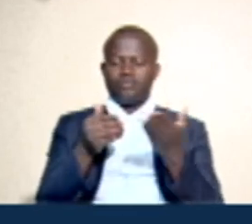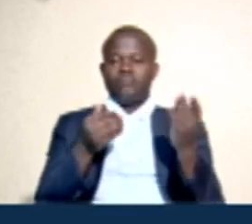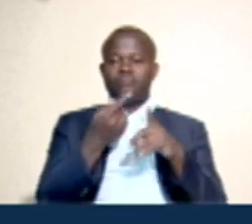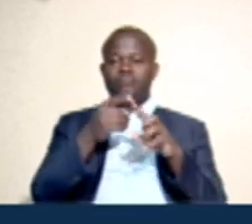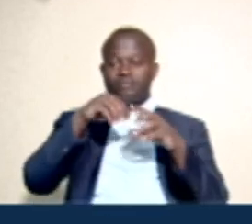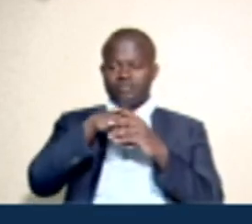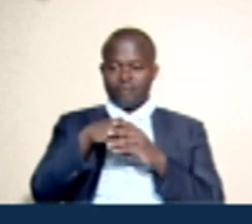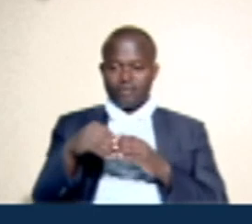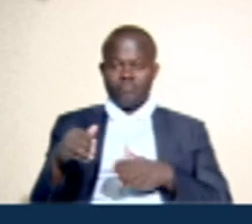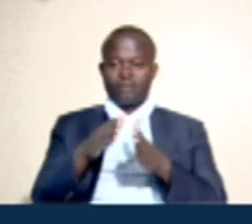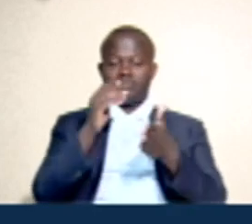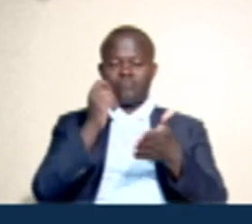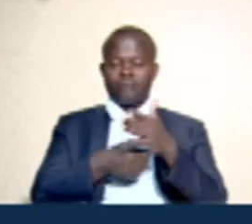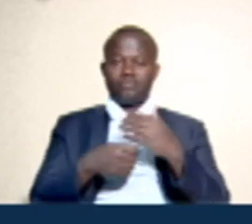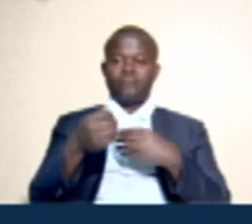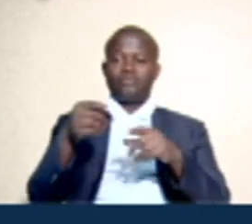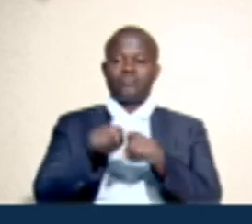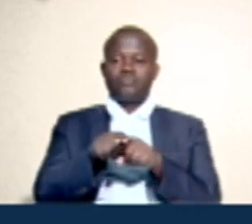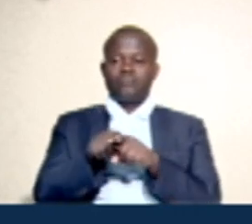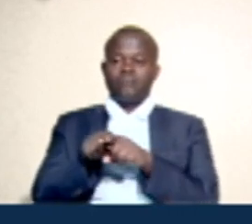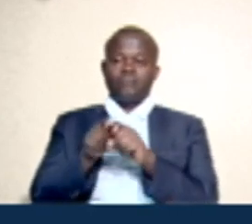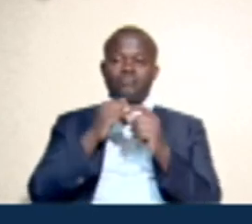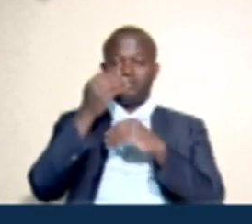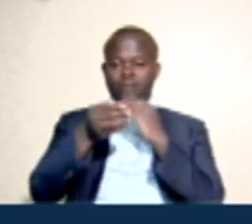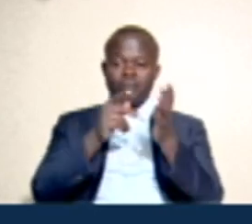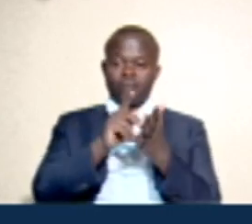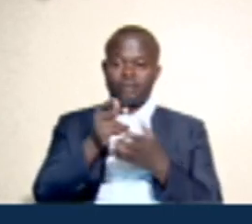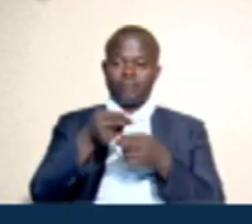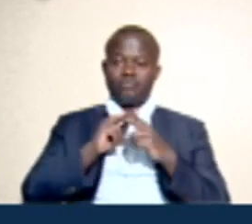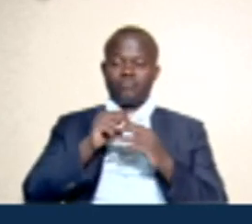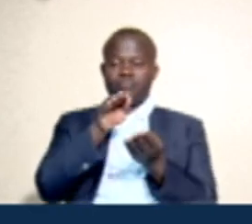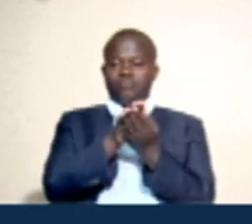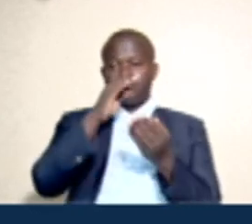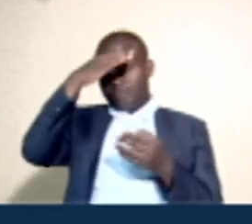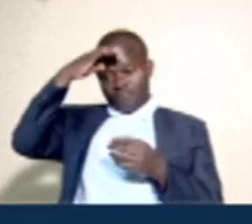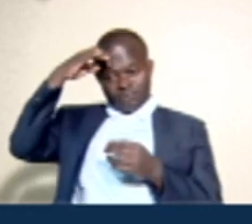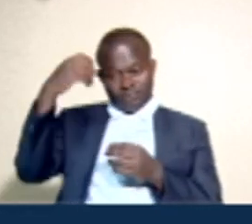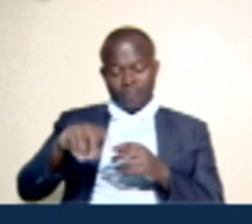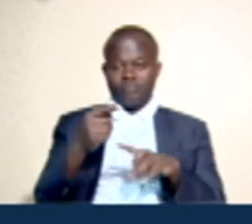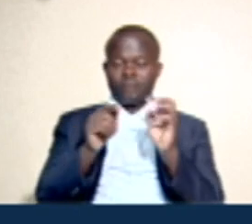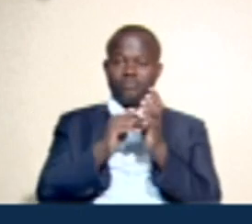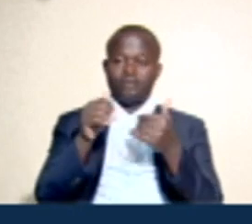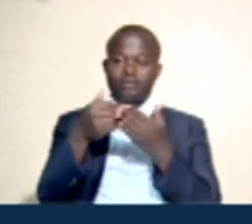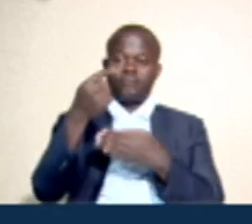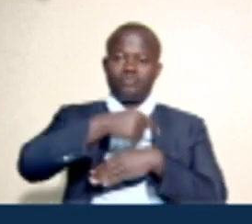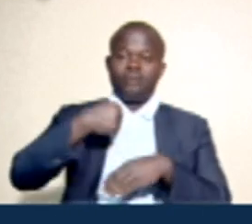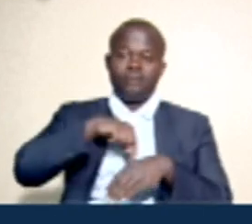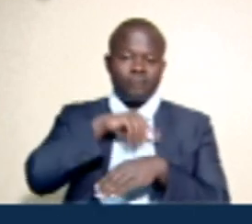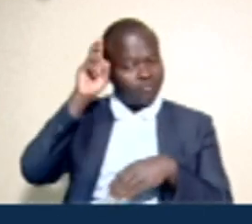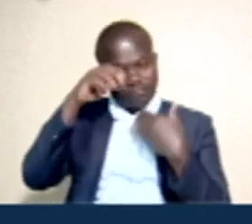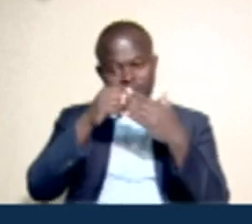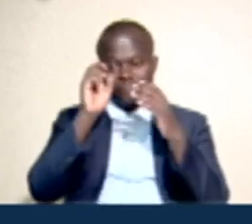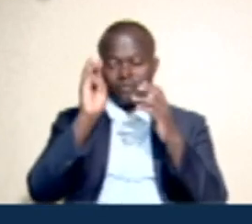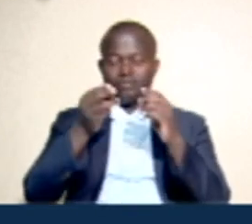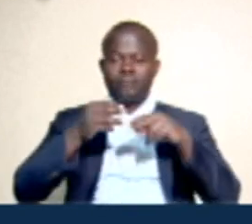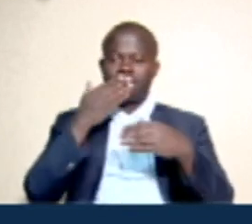ibiva muri ya nzu n'imisoro utanga bijya kungana, ugasanga kwishyura n'amadeni ya banki biratugoye. Ariko uyu munsi turumva ko bigiye kugenda